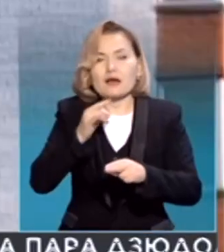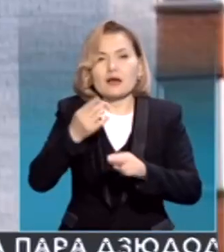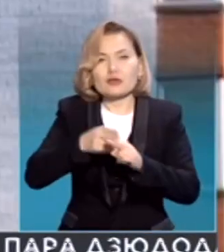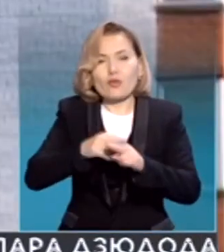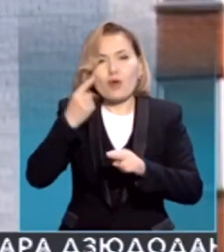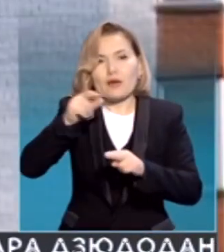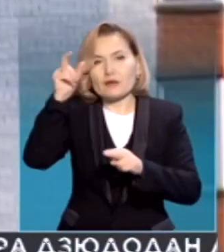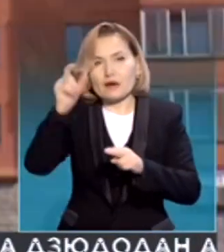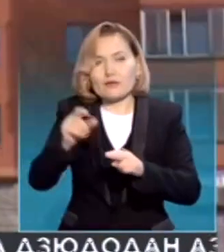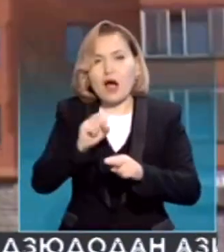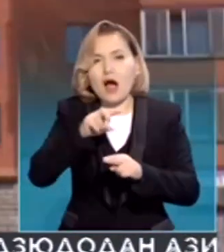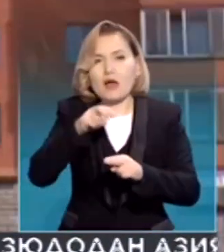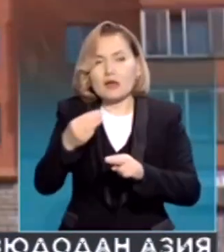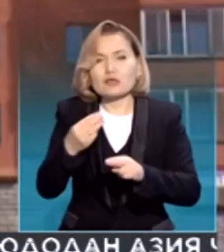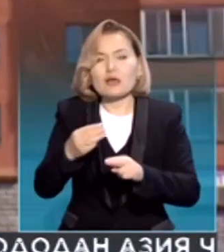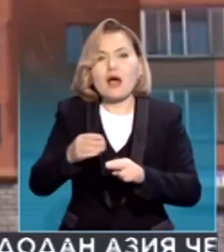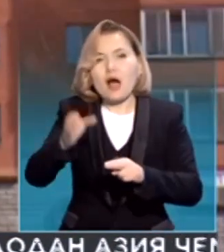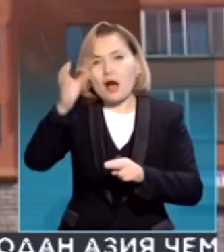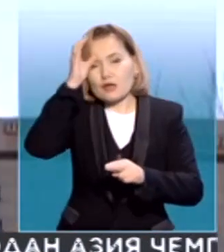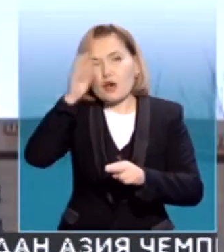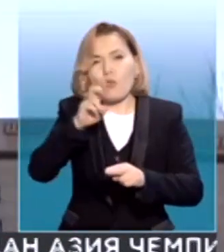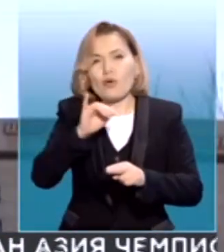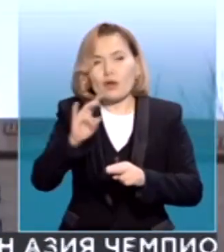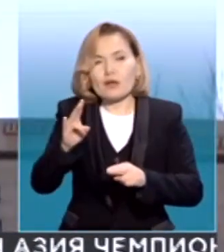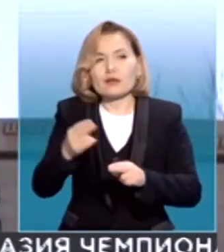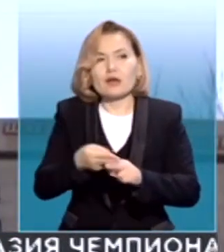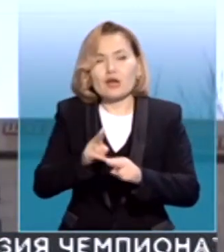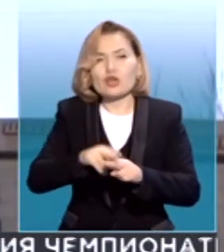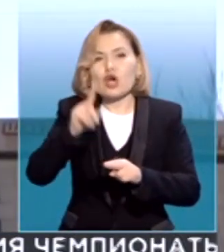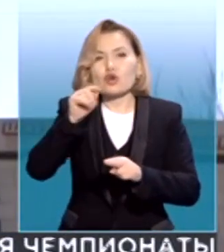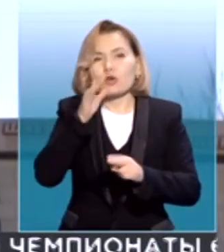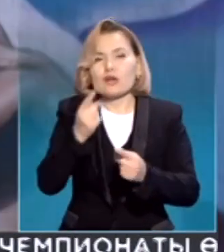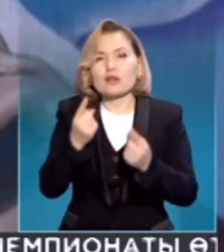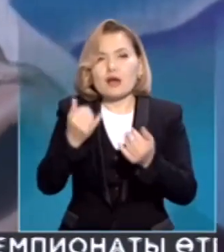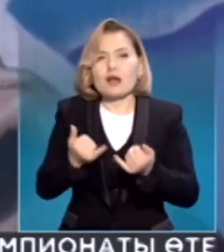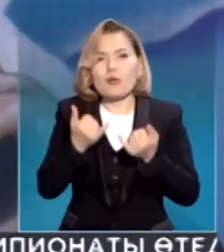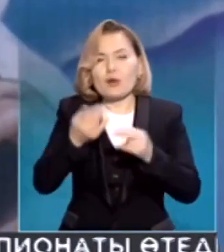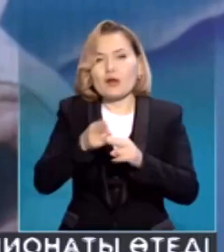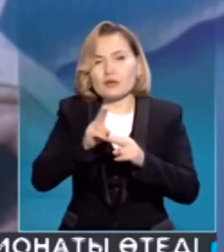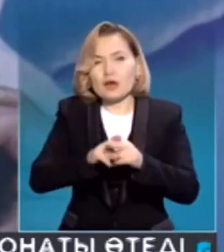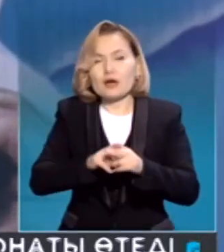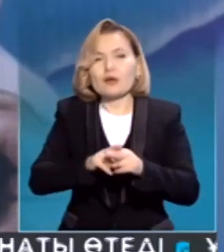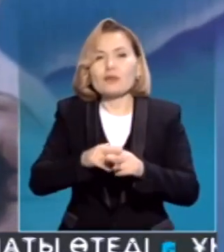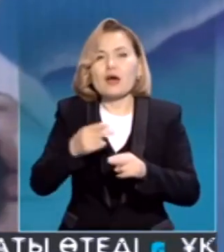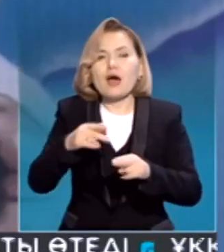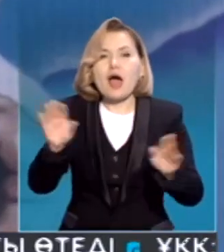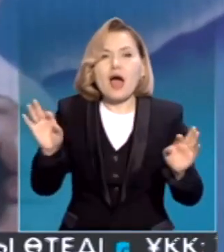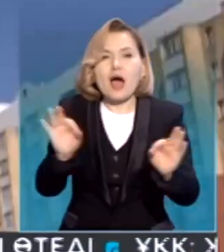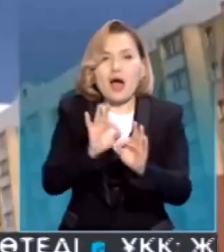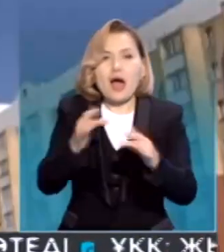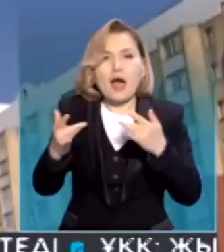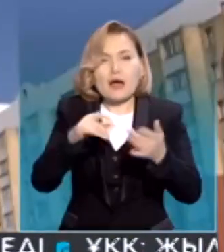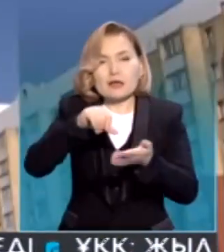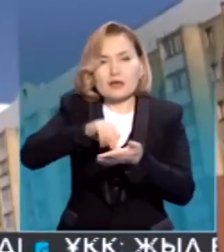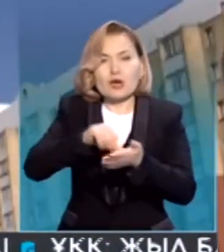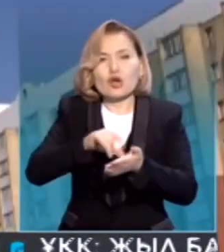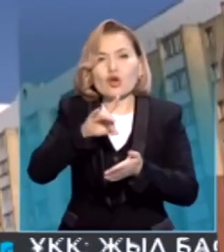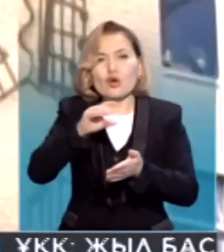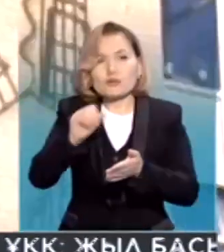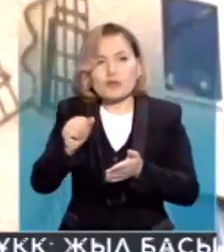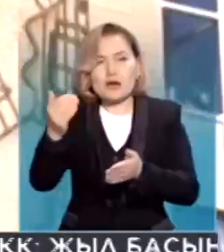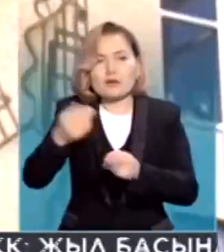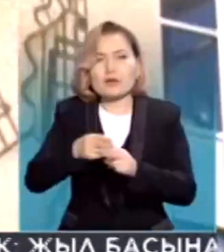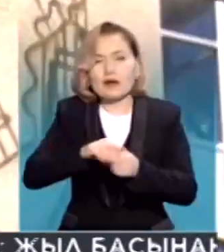Мәселен, Алаштың ардаулы ғалым Әлихан Бөкейханұлының 100 жылдық мерейтойына орай бұлбұл әнші Роза Бағланованың, белгілі